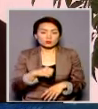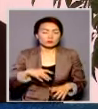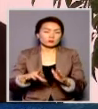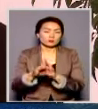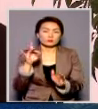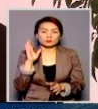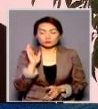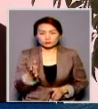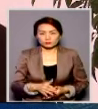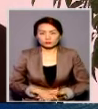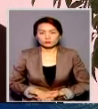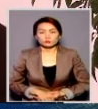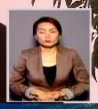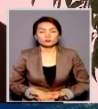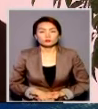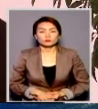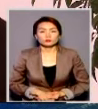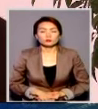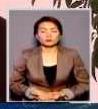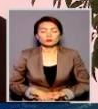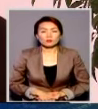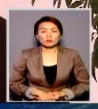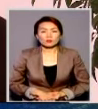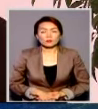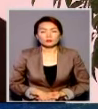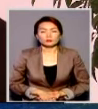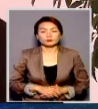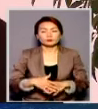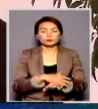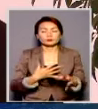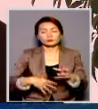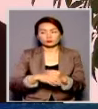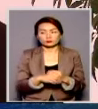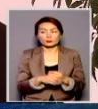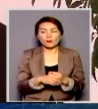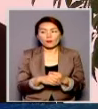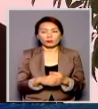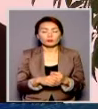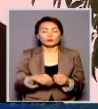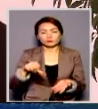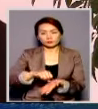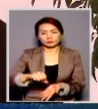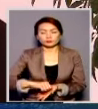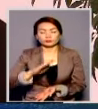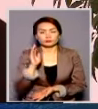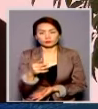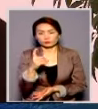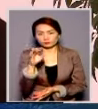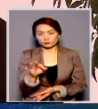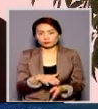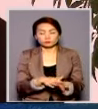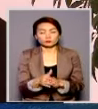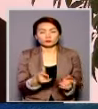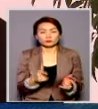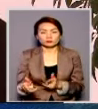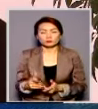түгел халықтың несімен өткелі отыр. Біздің ауылымыздың халқы сол референдумға 100%